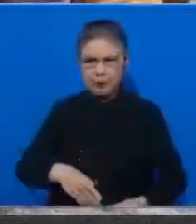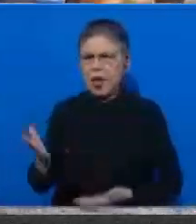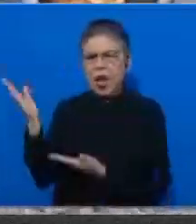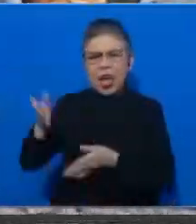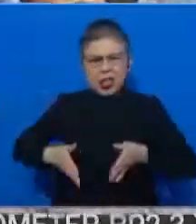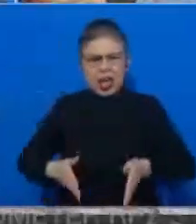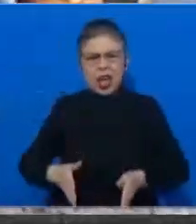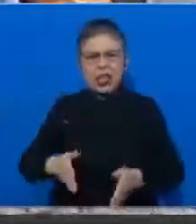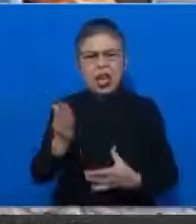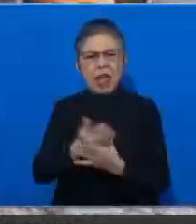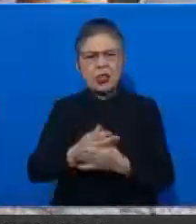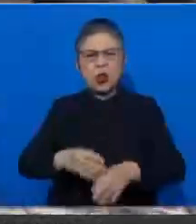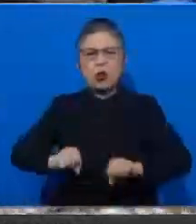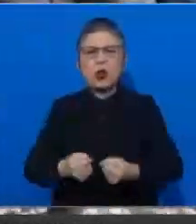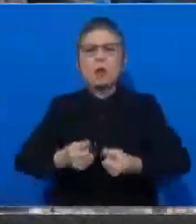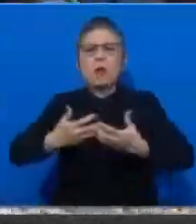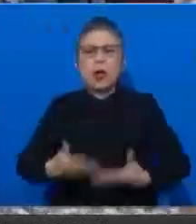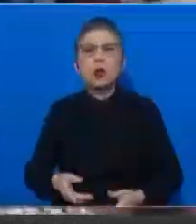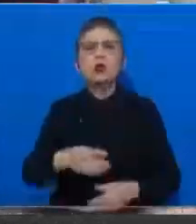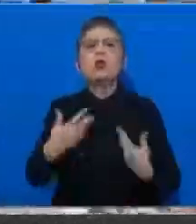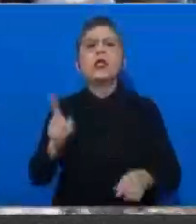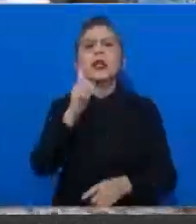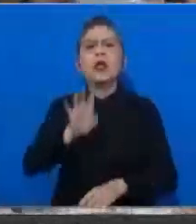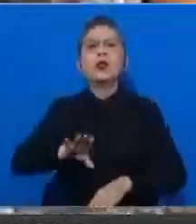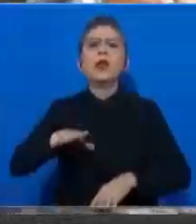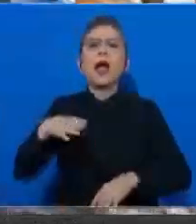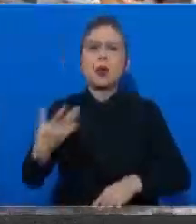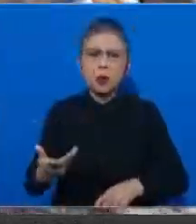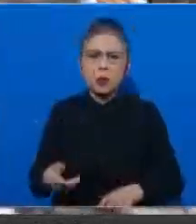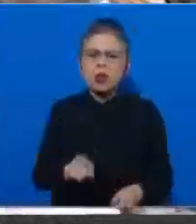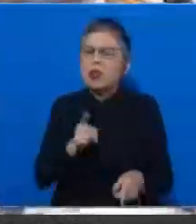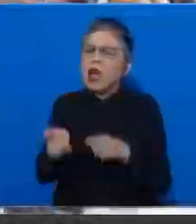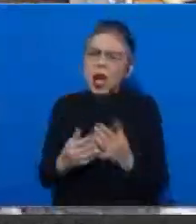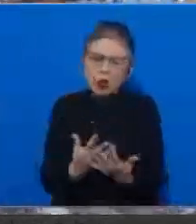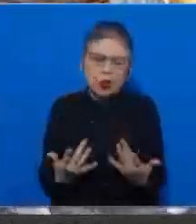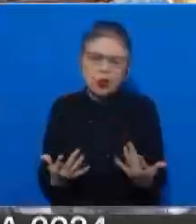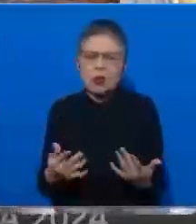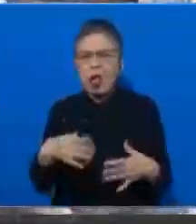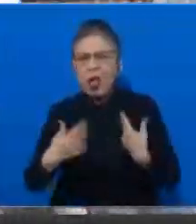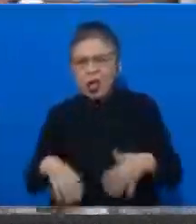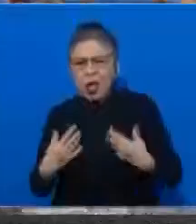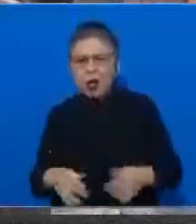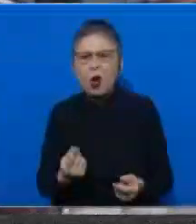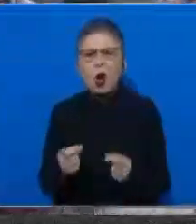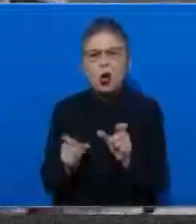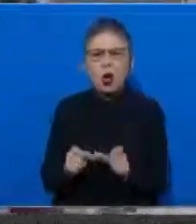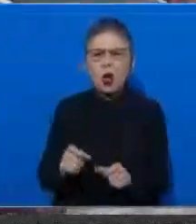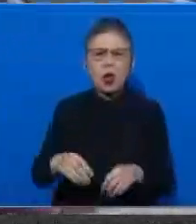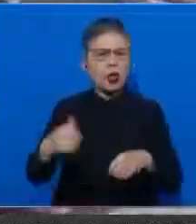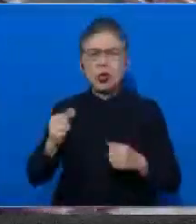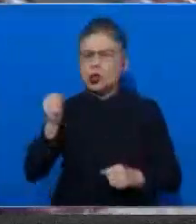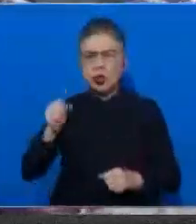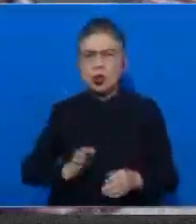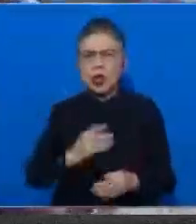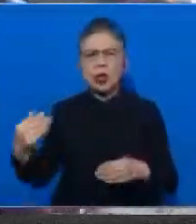ini sudah terjadi sejak 1 tahun terakhir. Selain mengganggu aktivitas, jalan rusak juga menyulitkan warga untuk menjual